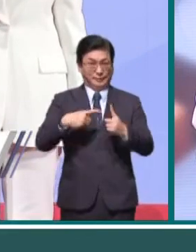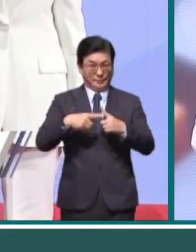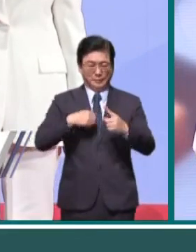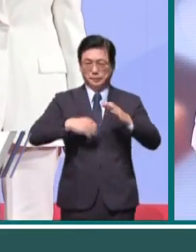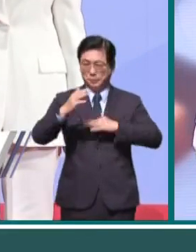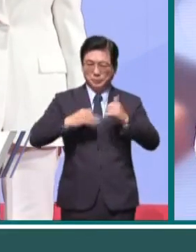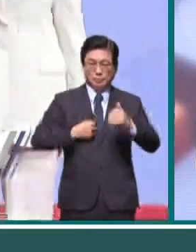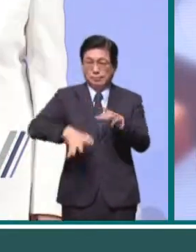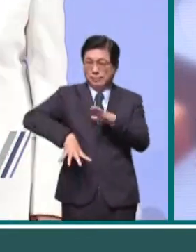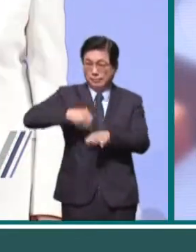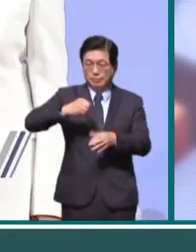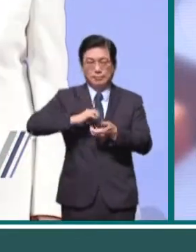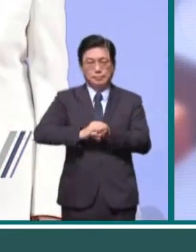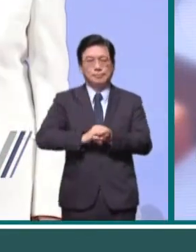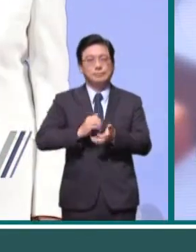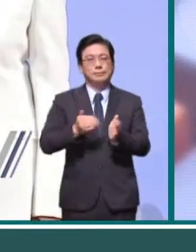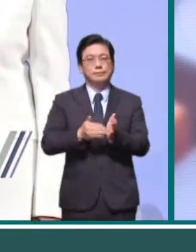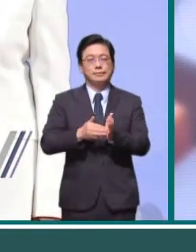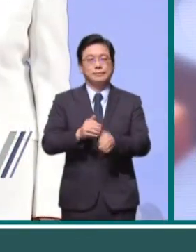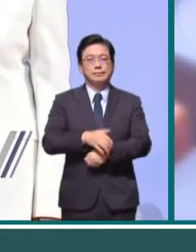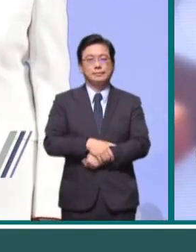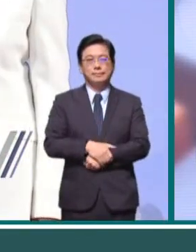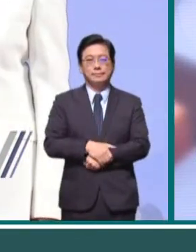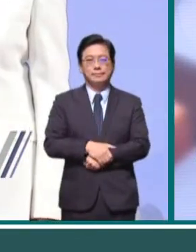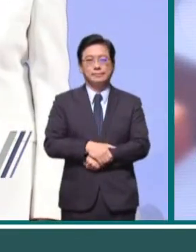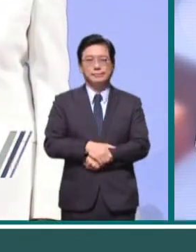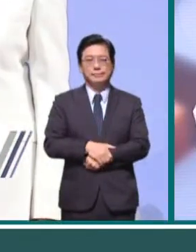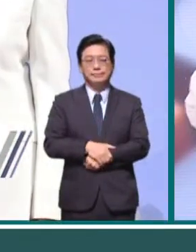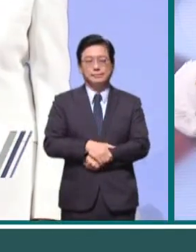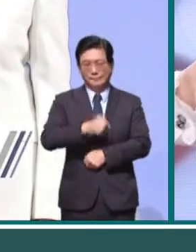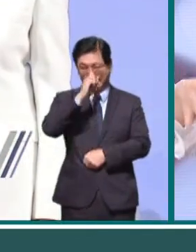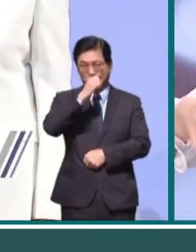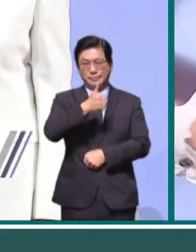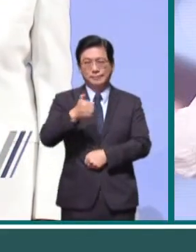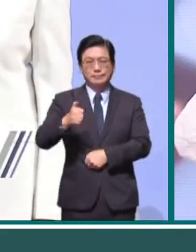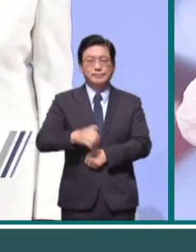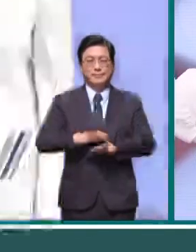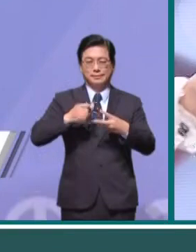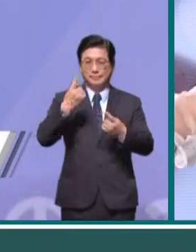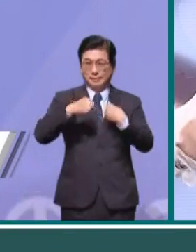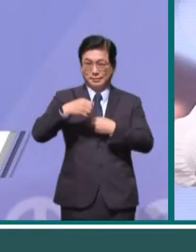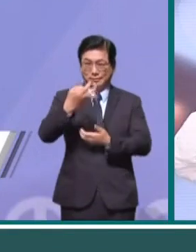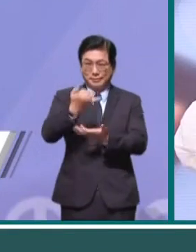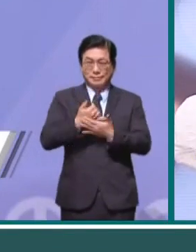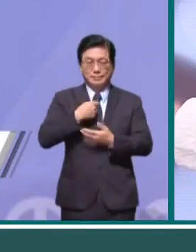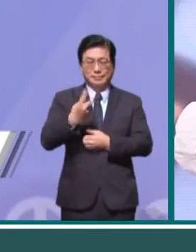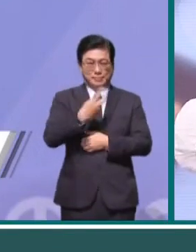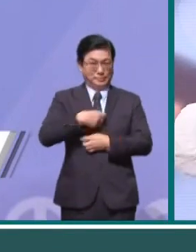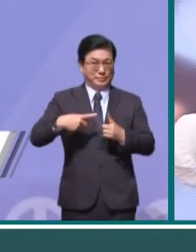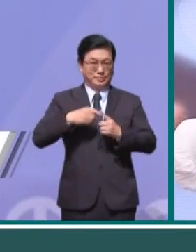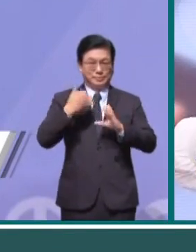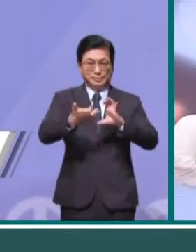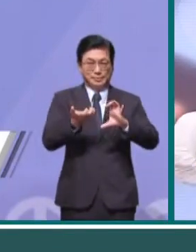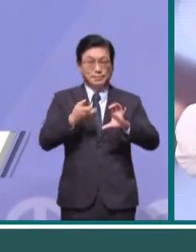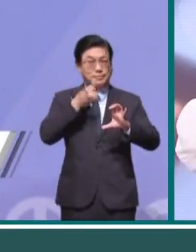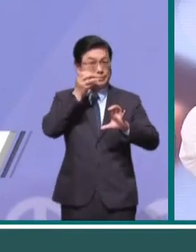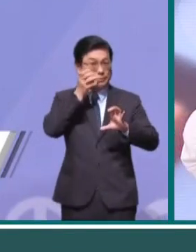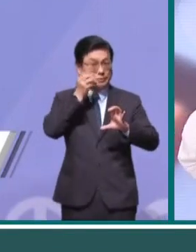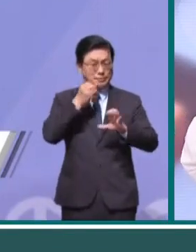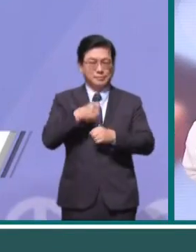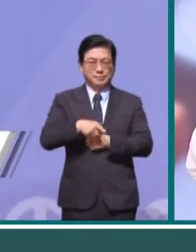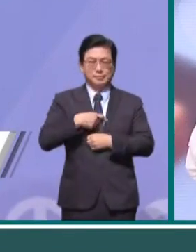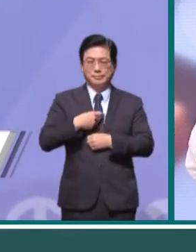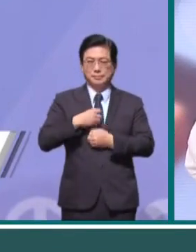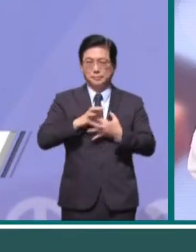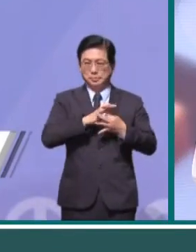是他其实很乖，他是一个很乖的学生，也因此那个讲稿怎么写他就怎么念，然